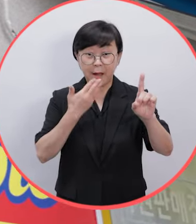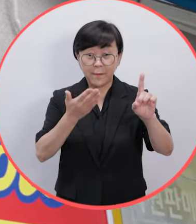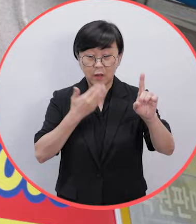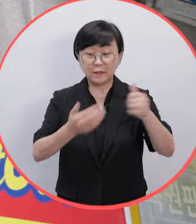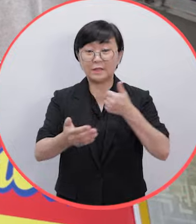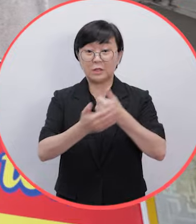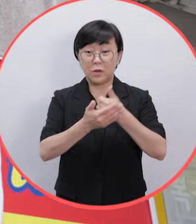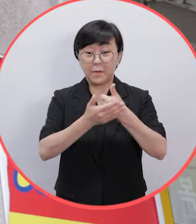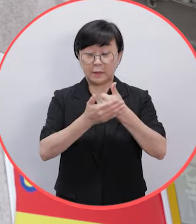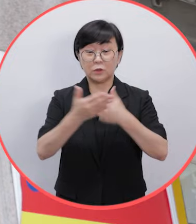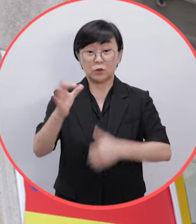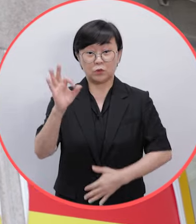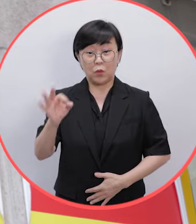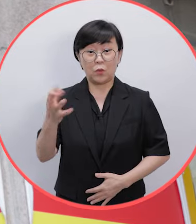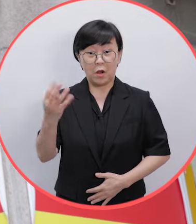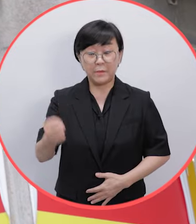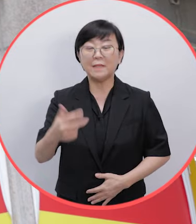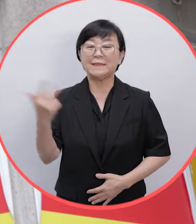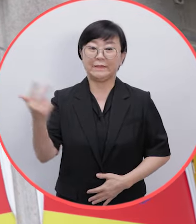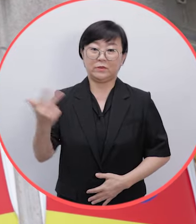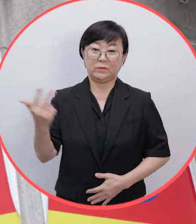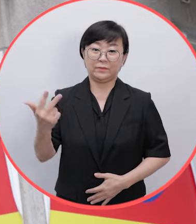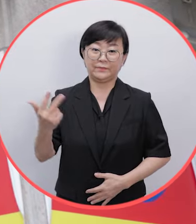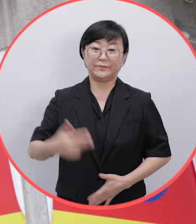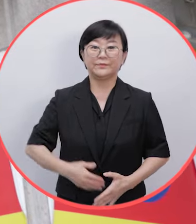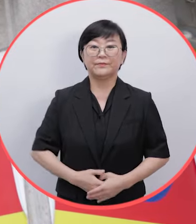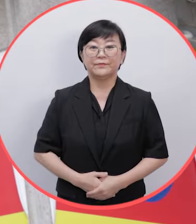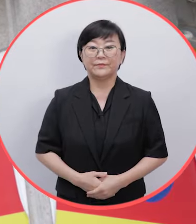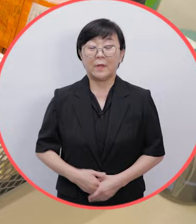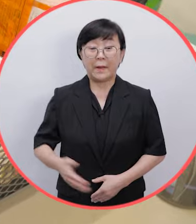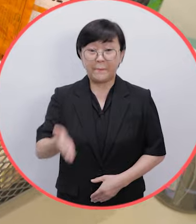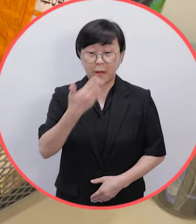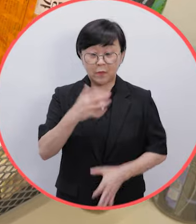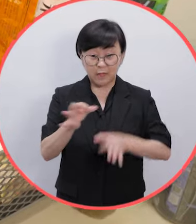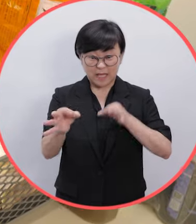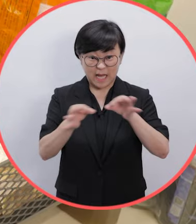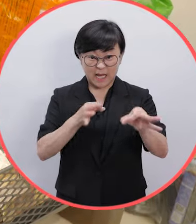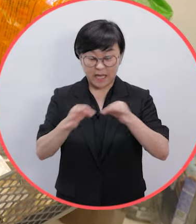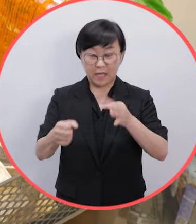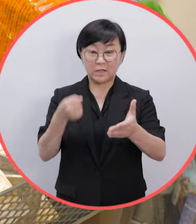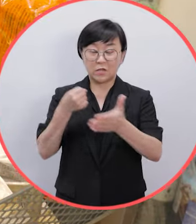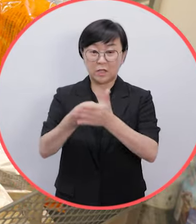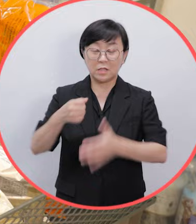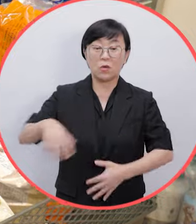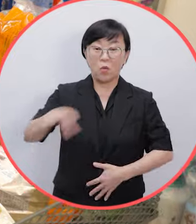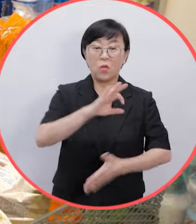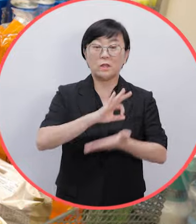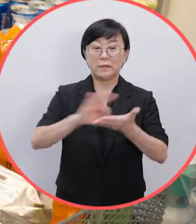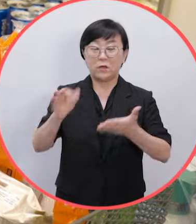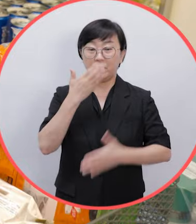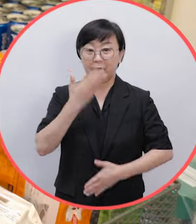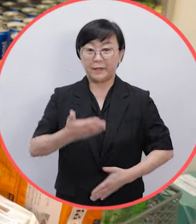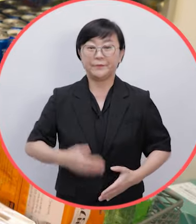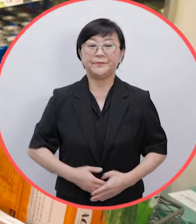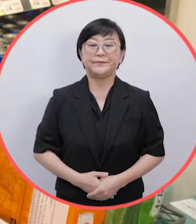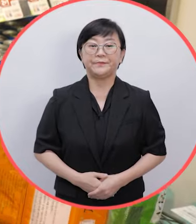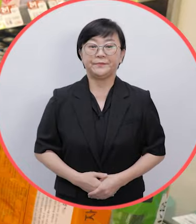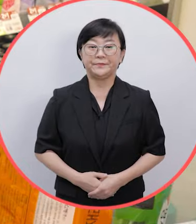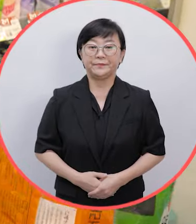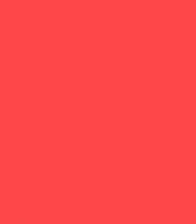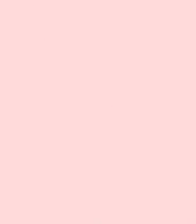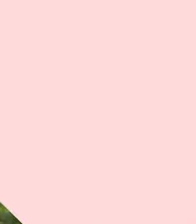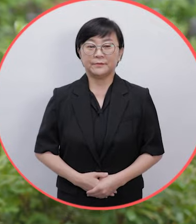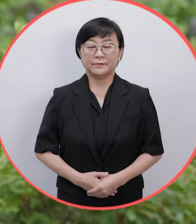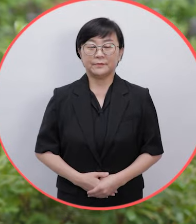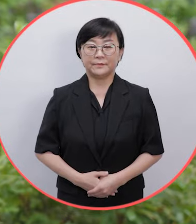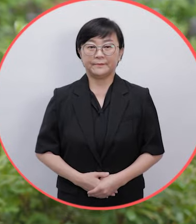한 끼 식사 비용으로 지원받을 수 있는 금액은 7,000원이며 편의점을 포함한 여러 가맹점에서 사용할 수 있습니다.